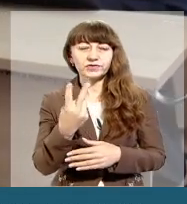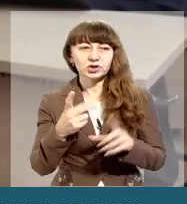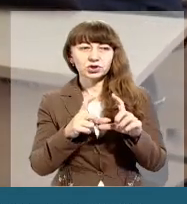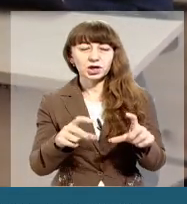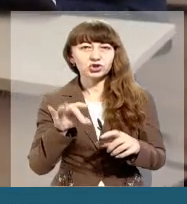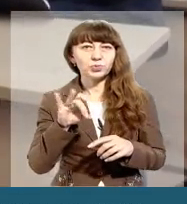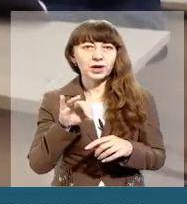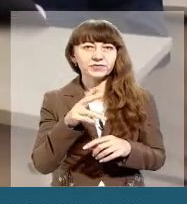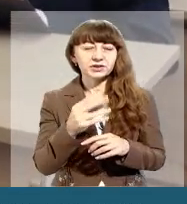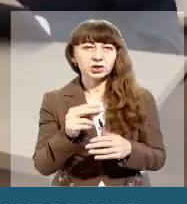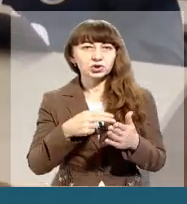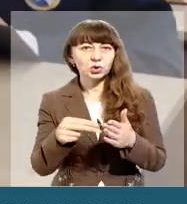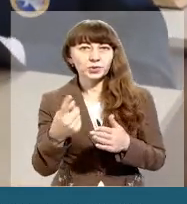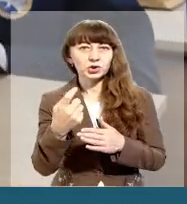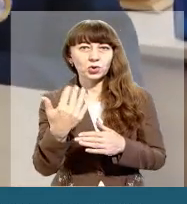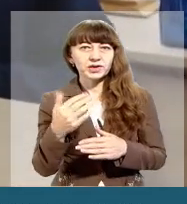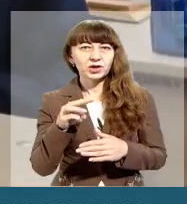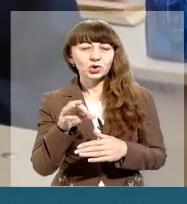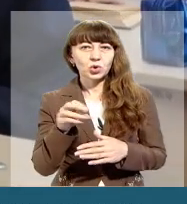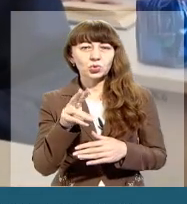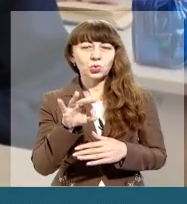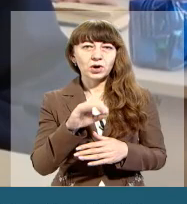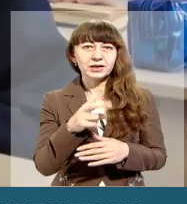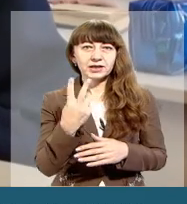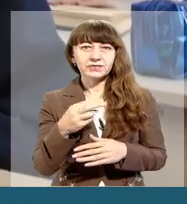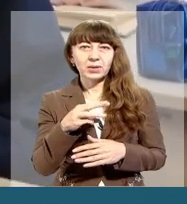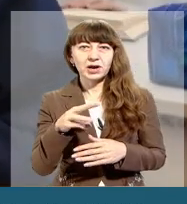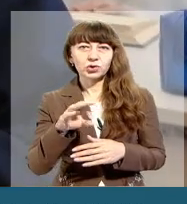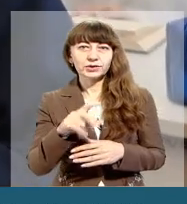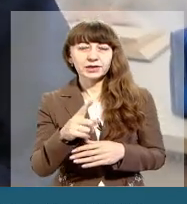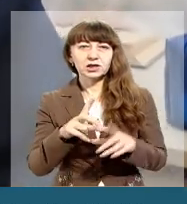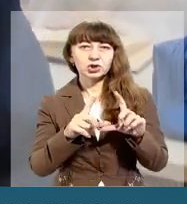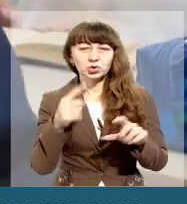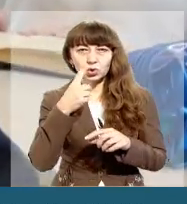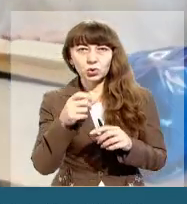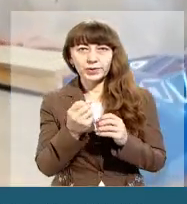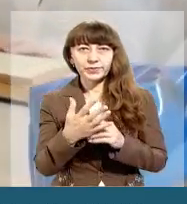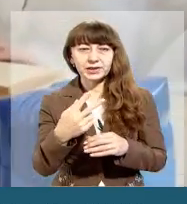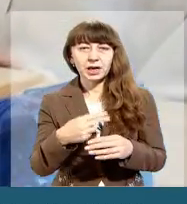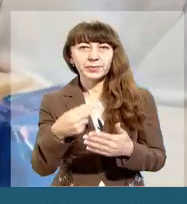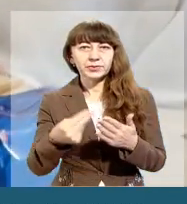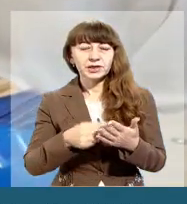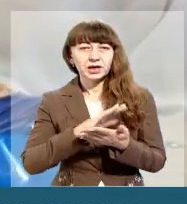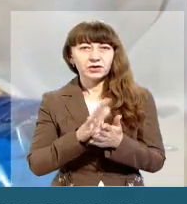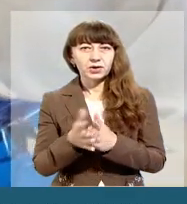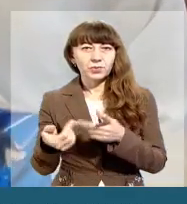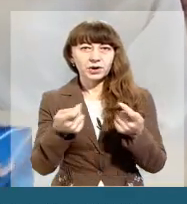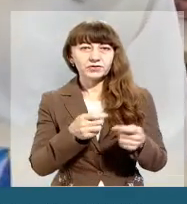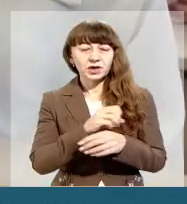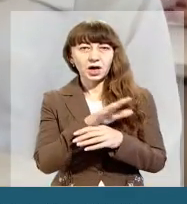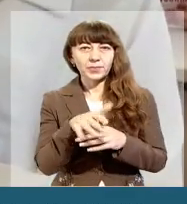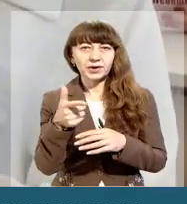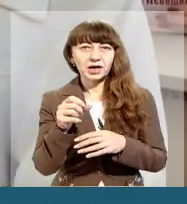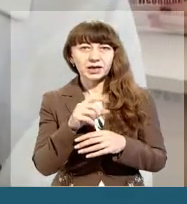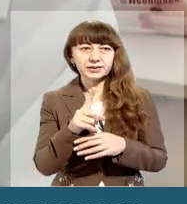для Чапаевской закуплено 150 тонн угля на сумму более 2 миллионов тенге, а для школы номер 15 заключен договор с поставщиком на